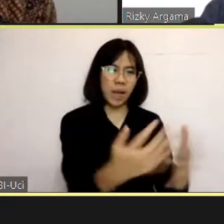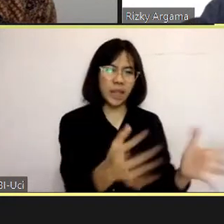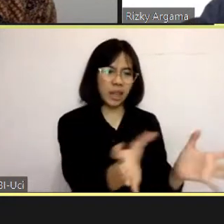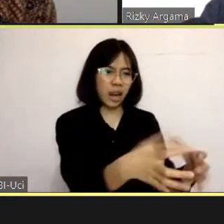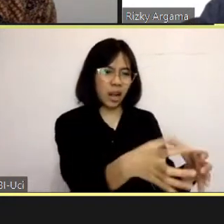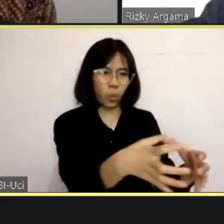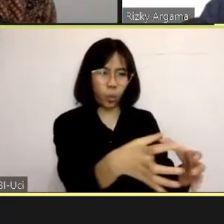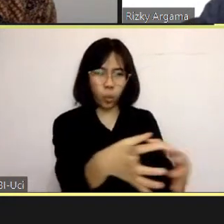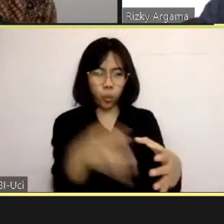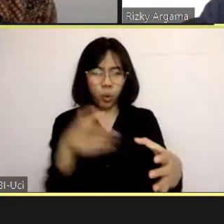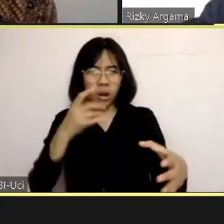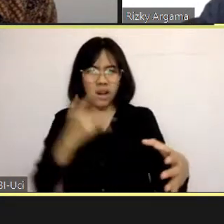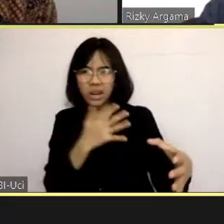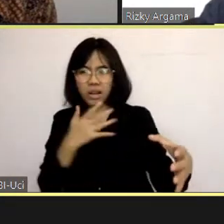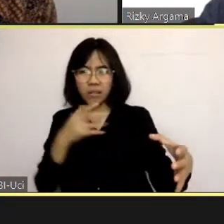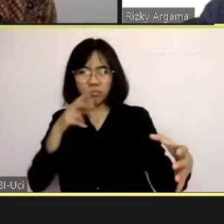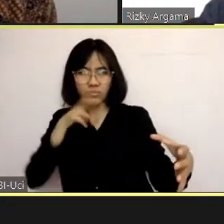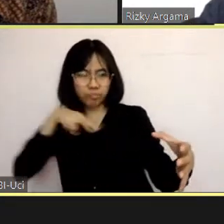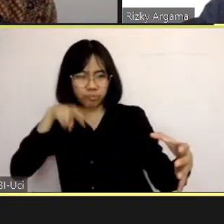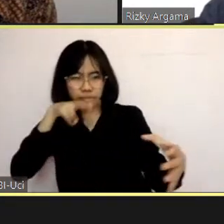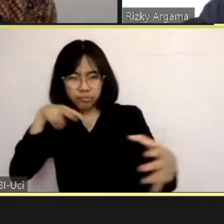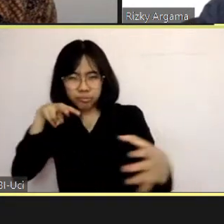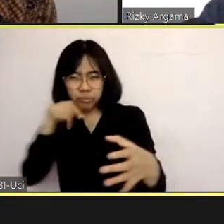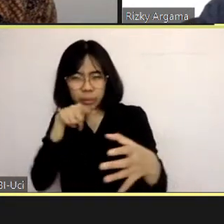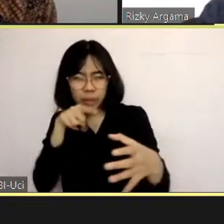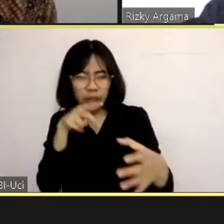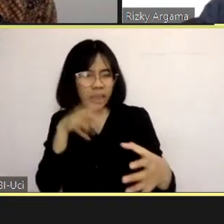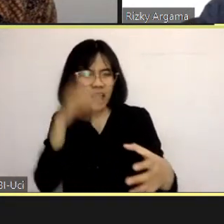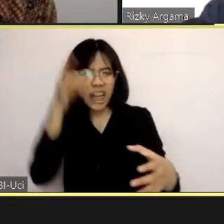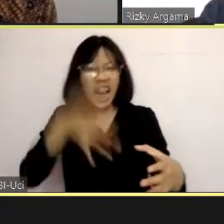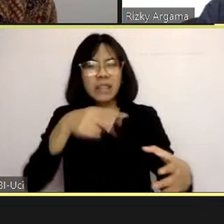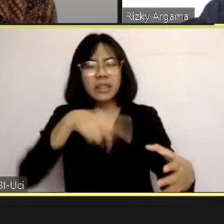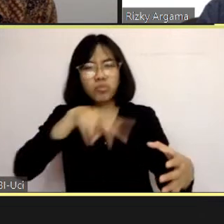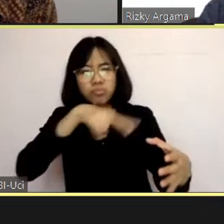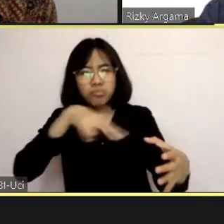Indonesia. Ada tebang pilih dalam penanganannya.